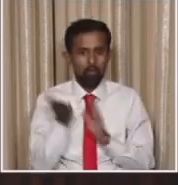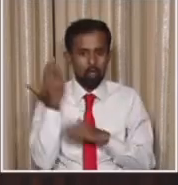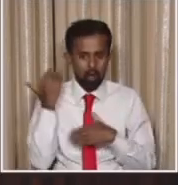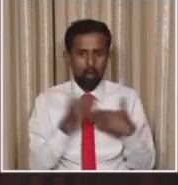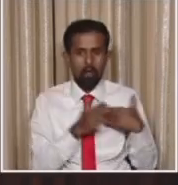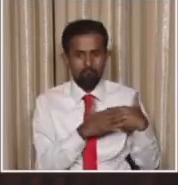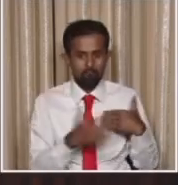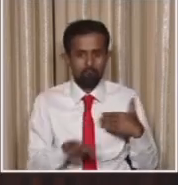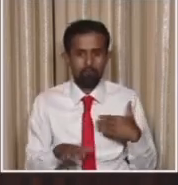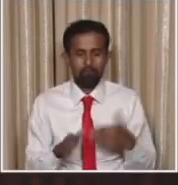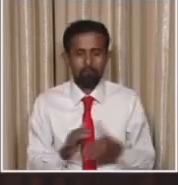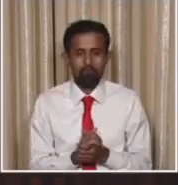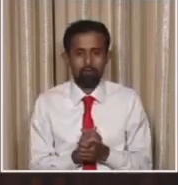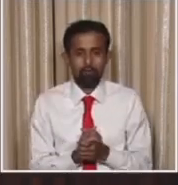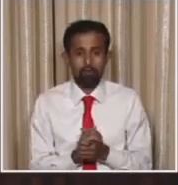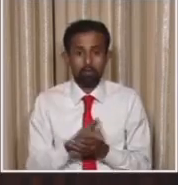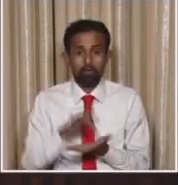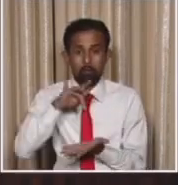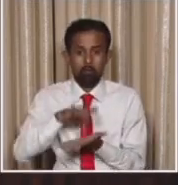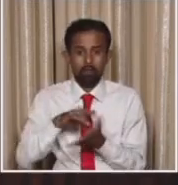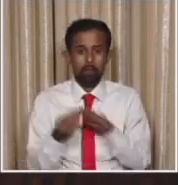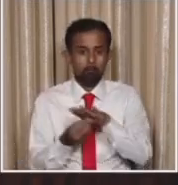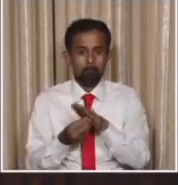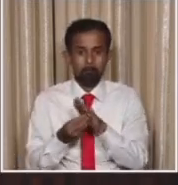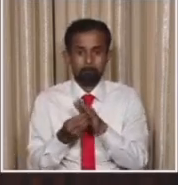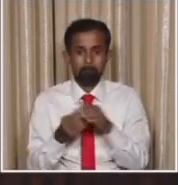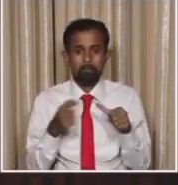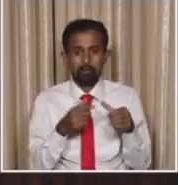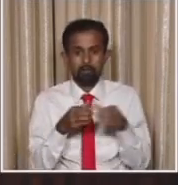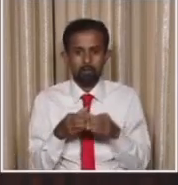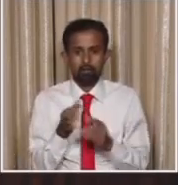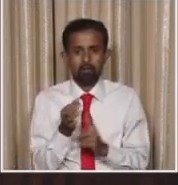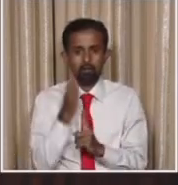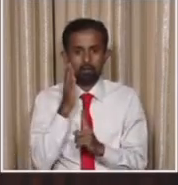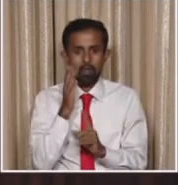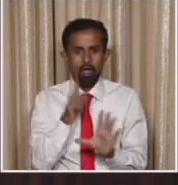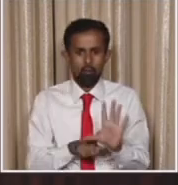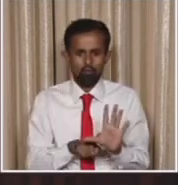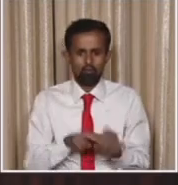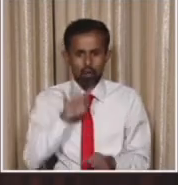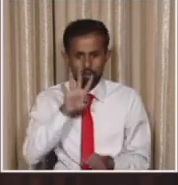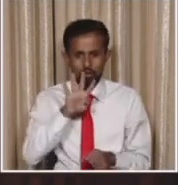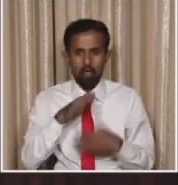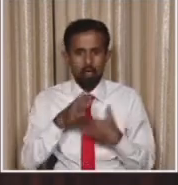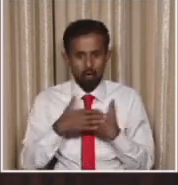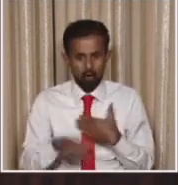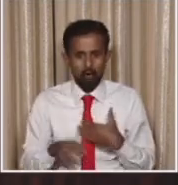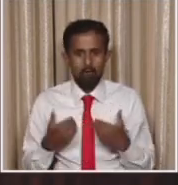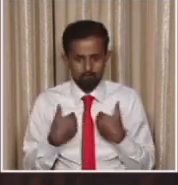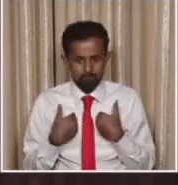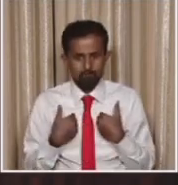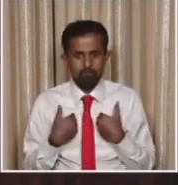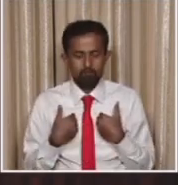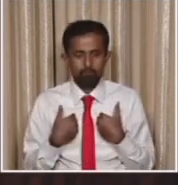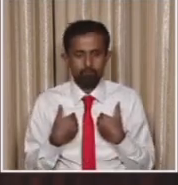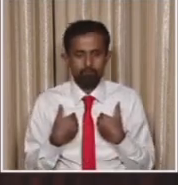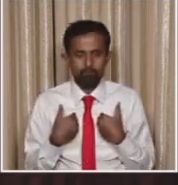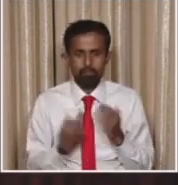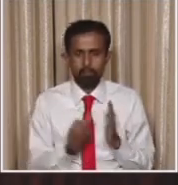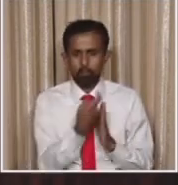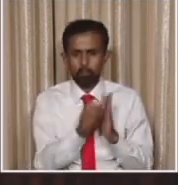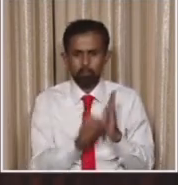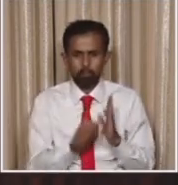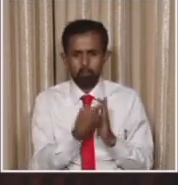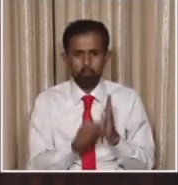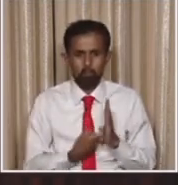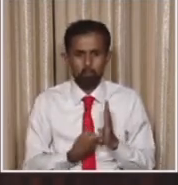තියෙනවා ඒ වගේ මධ්‍යම පරිසර අධිකාරියේ සභාපතිවරයා වශයෙන් අවුරුදු 4ක් විතර වැඩ කරලා තියෙනවා එහෙනම් මේ රෙගුලේෂන් එක